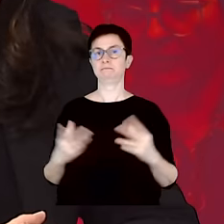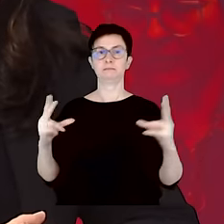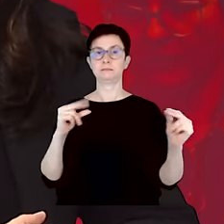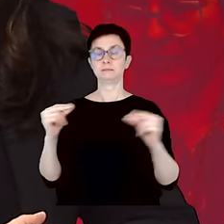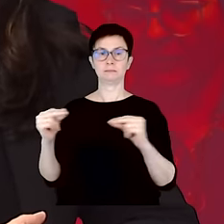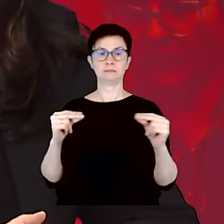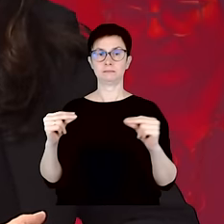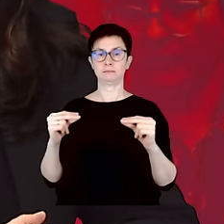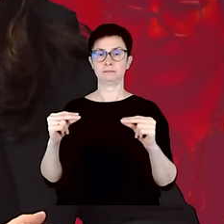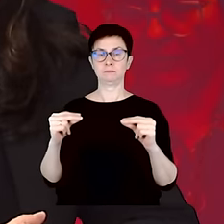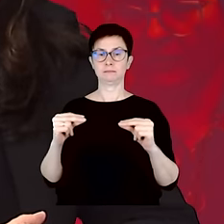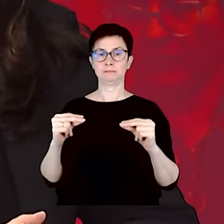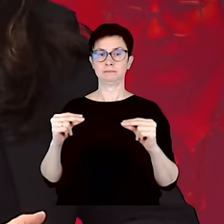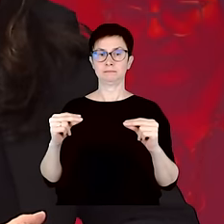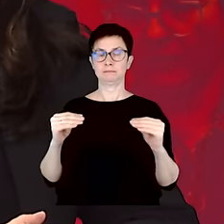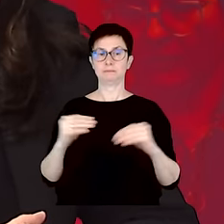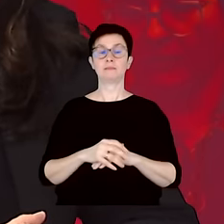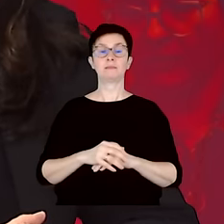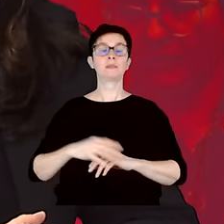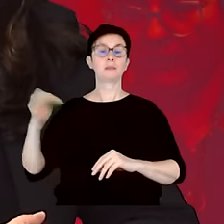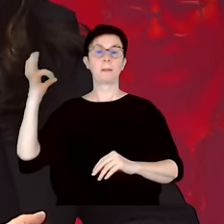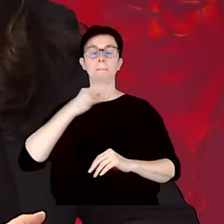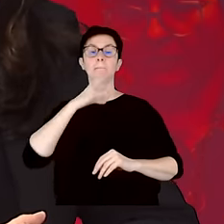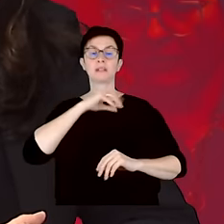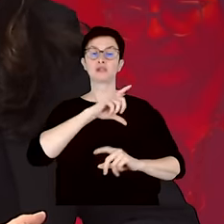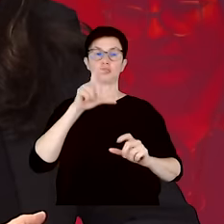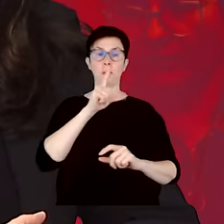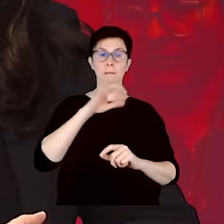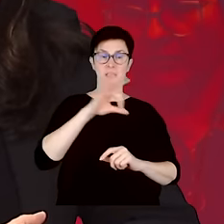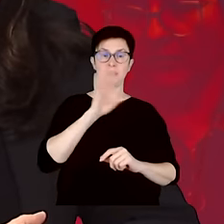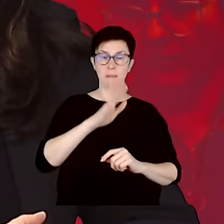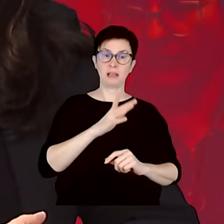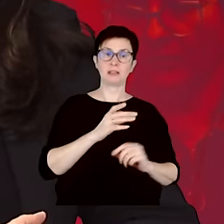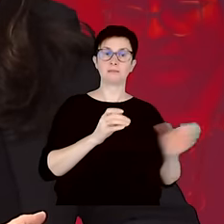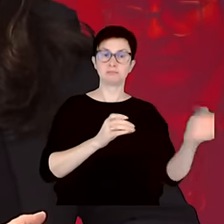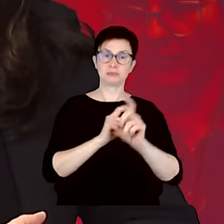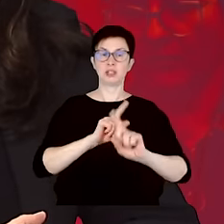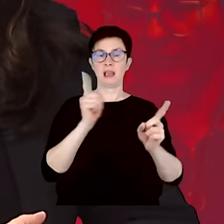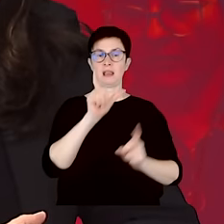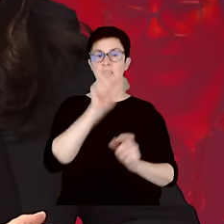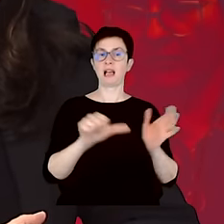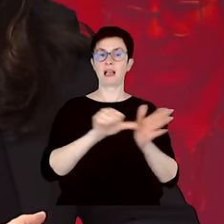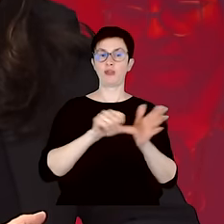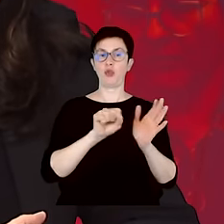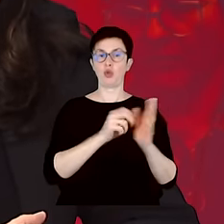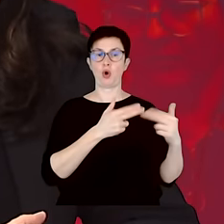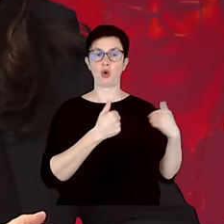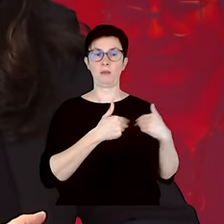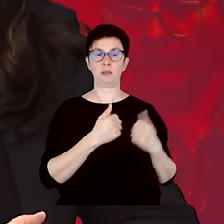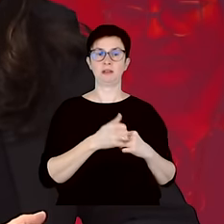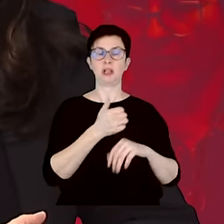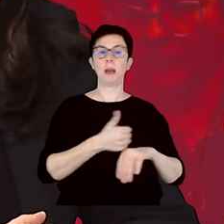Borowiak, czy Prawo i Sprawiedliwość zgłosi innych kandydatów do tej komisji? Przewodniczący klubu